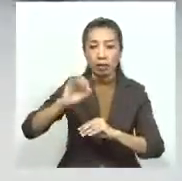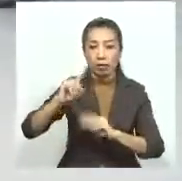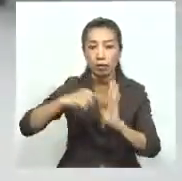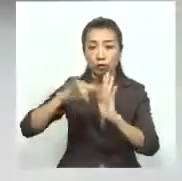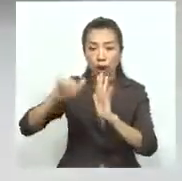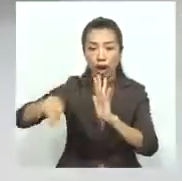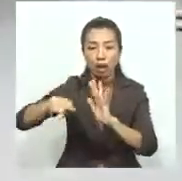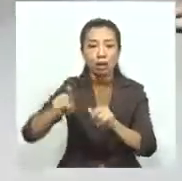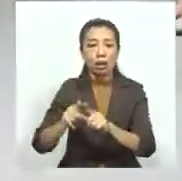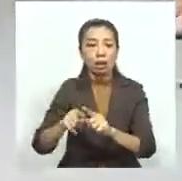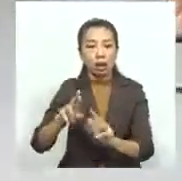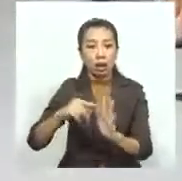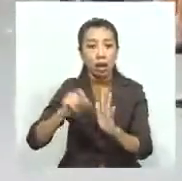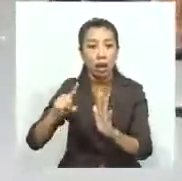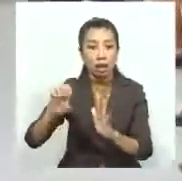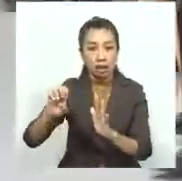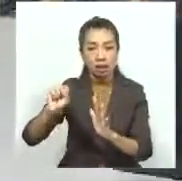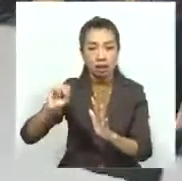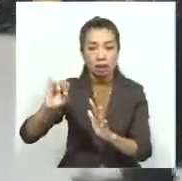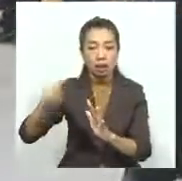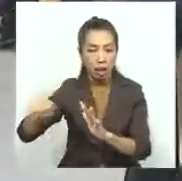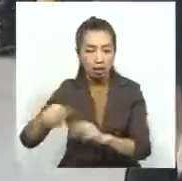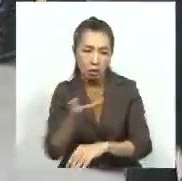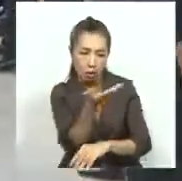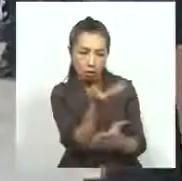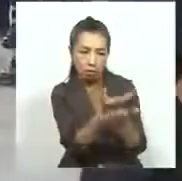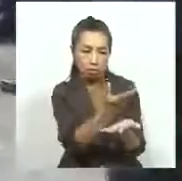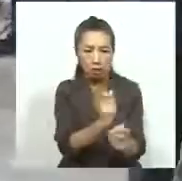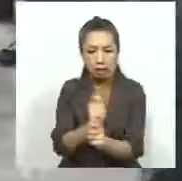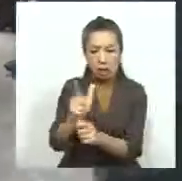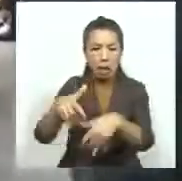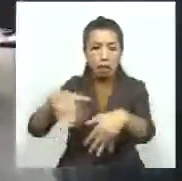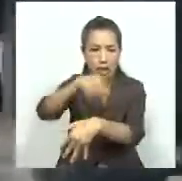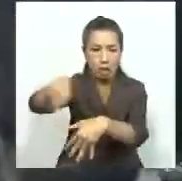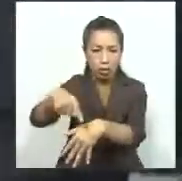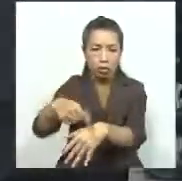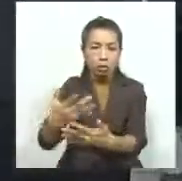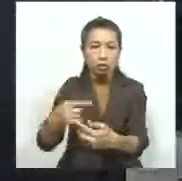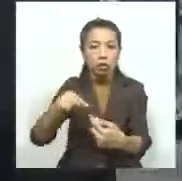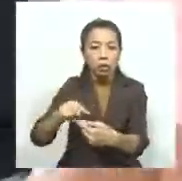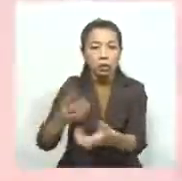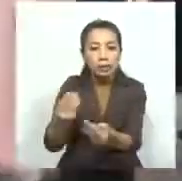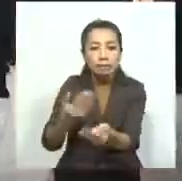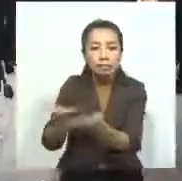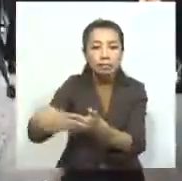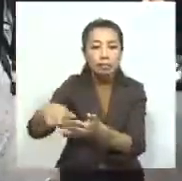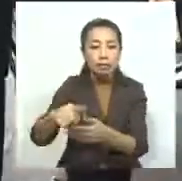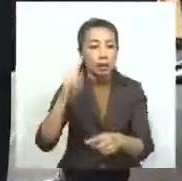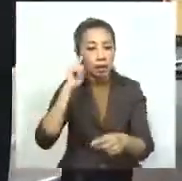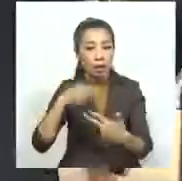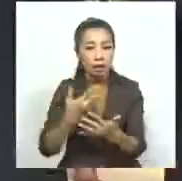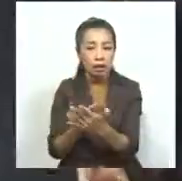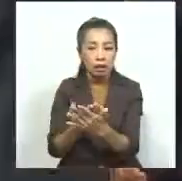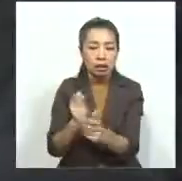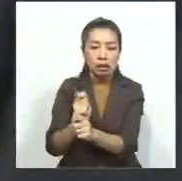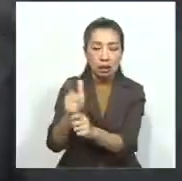ายเงินค่าชดเชยให้แก่ราษฎรที่ได้รับผลกระทบจากโครงการฝายราศีสไลด์และขออนุมัติกรอบวงเงินการจ่ายค่าชดเช